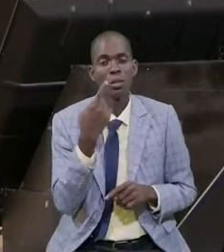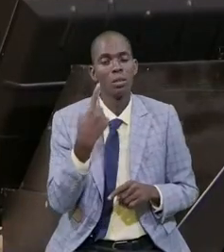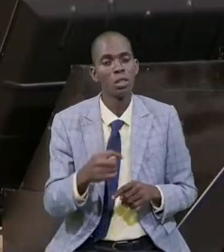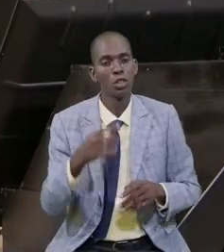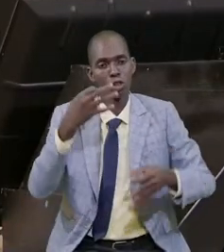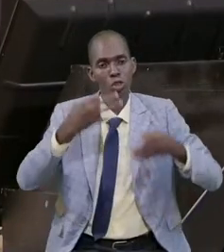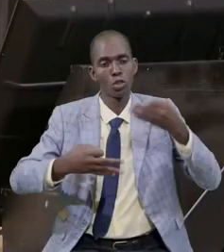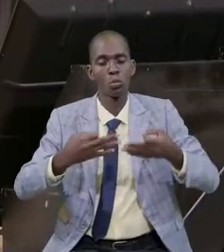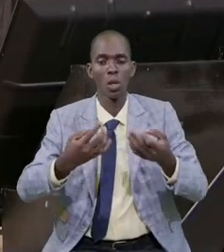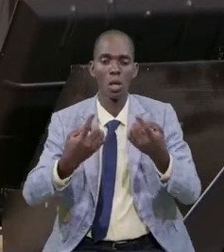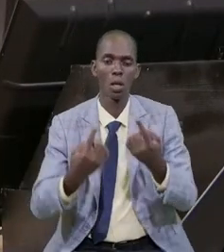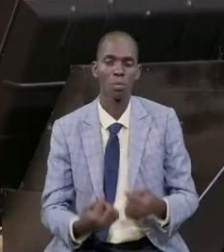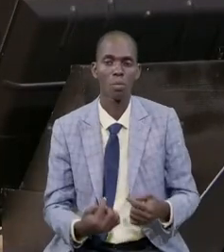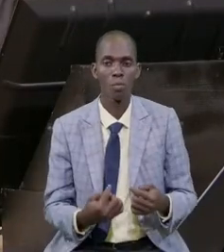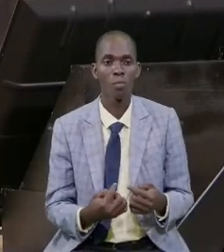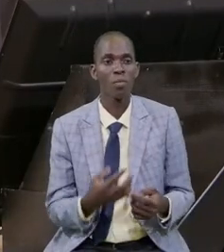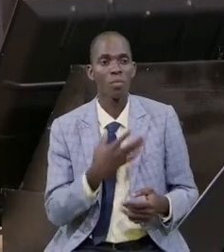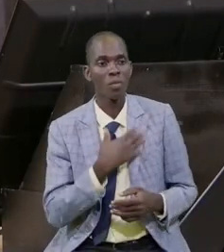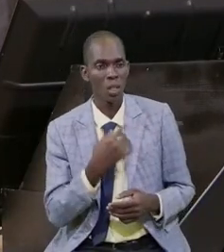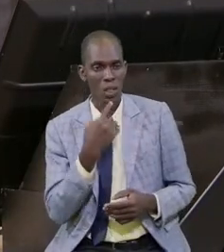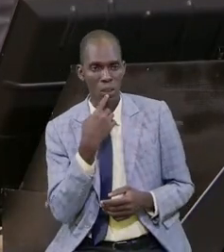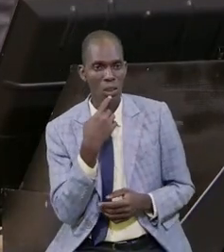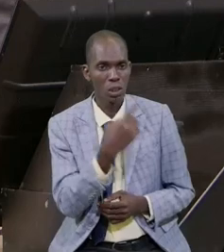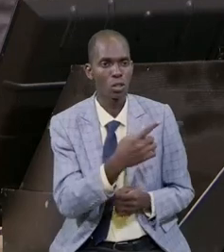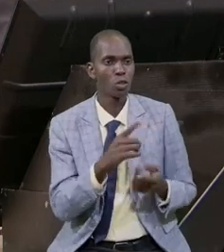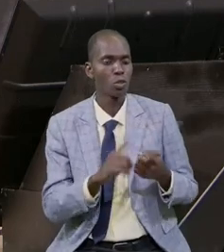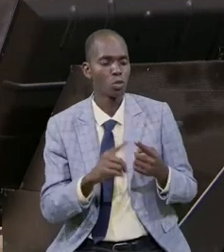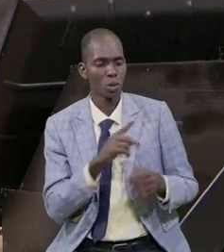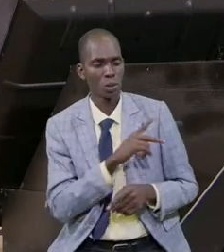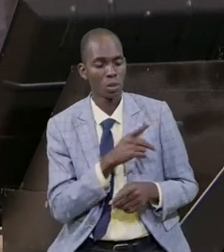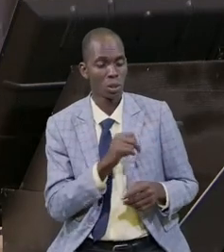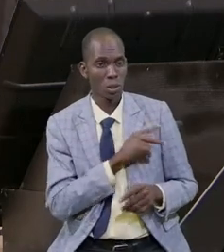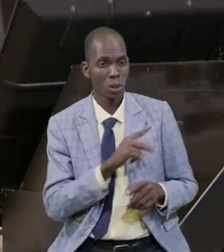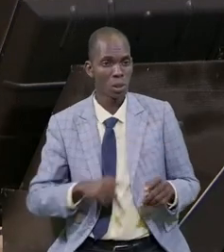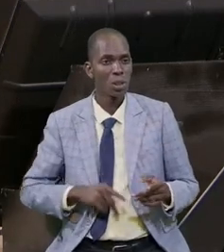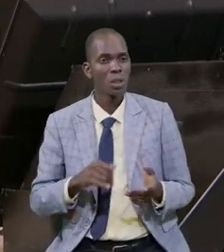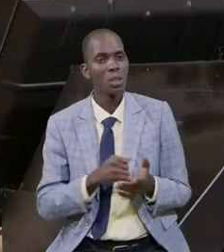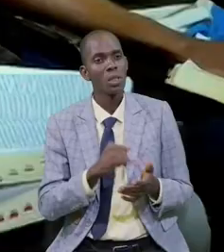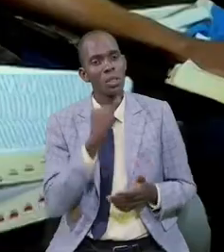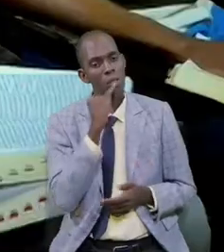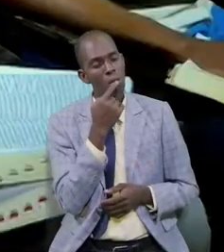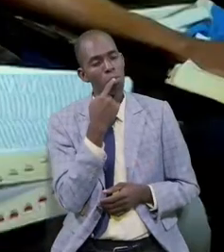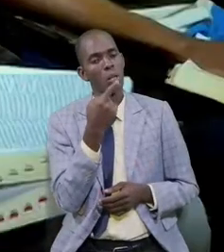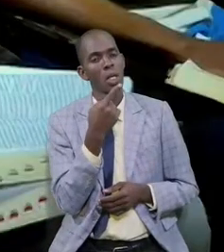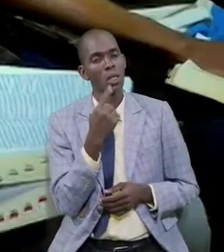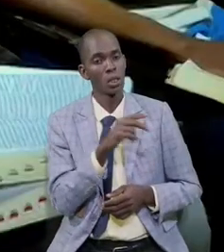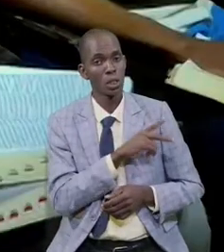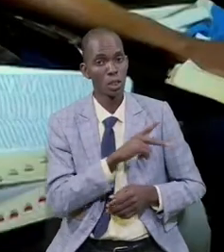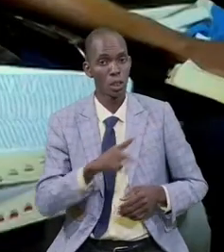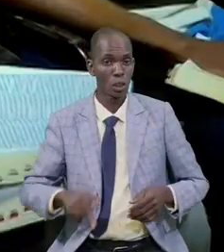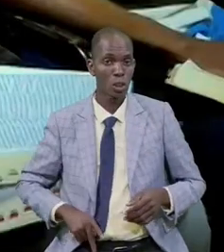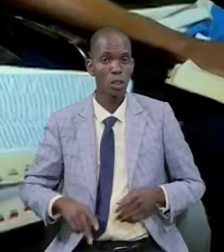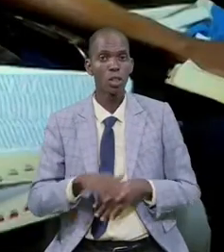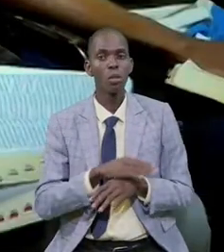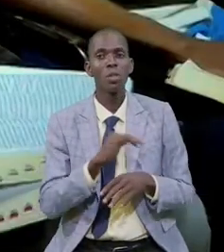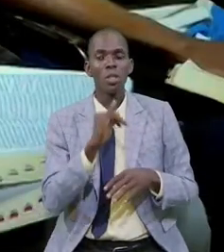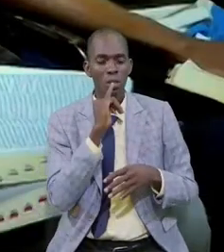la langue maintenant reste comme ça et le jugement vient. Et dit, apprends roi Nebuchadnezzar qu'on va